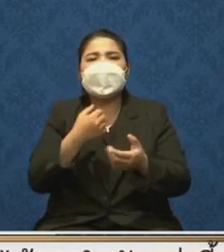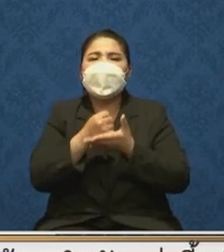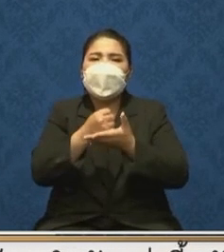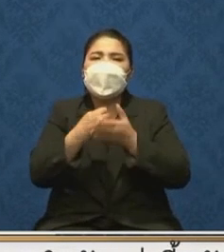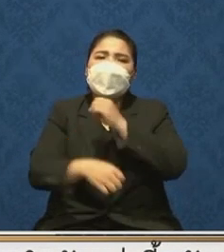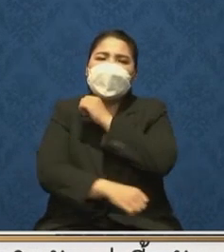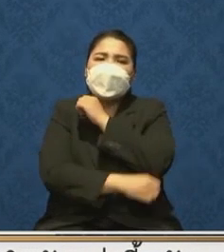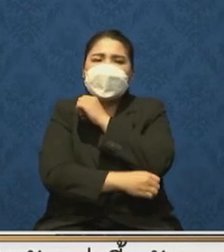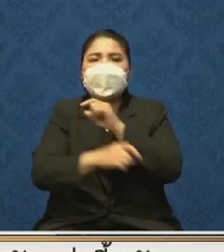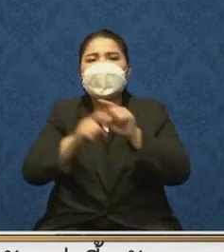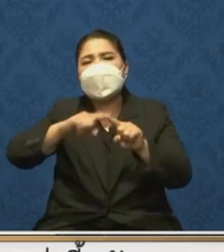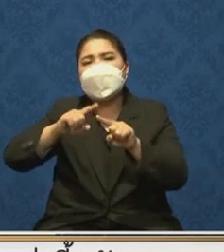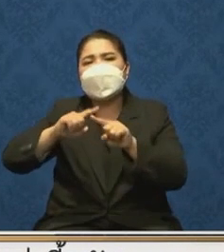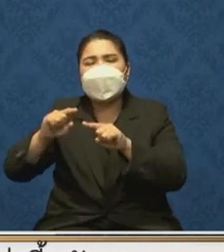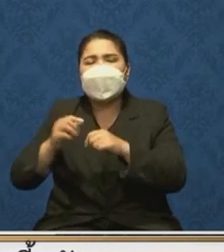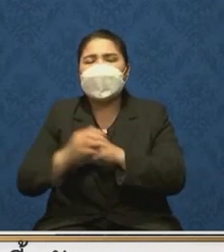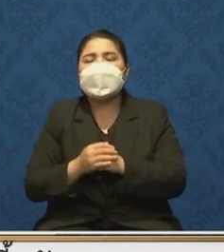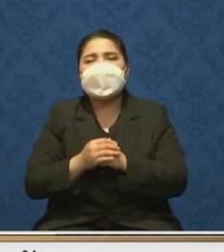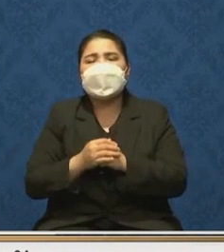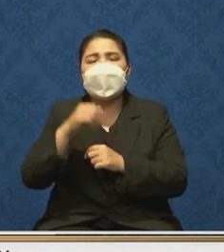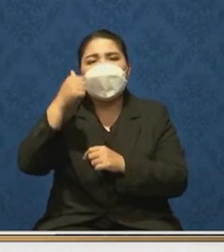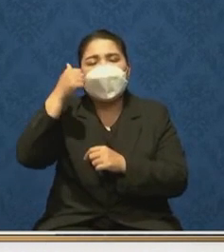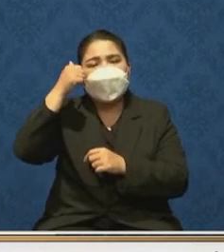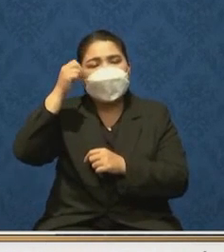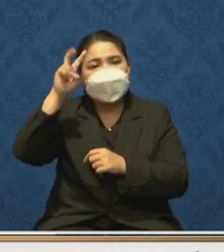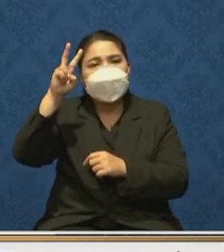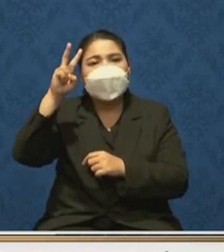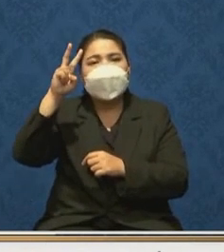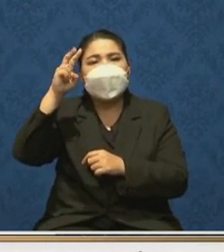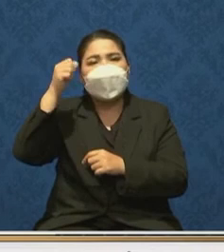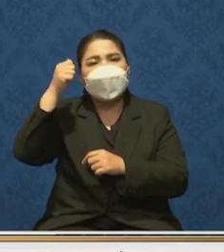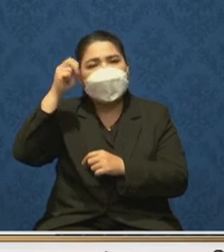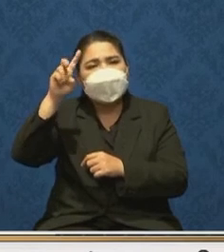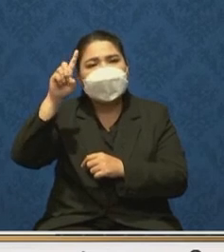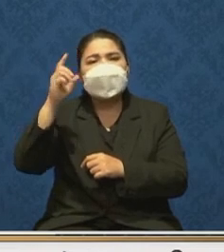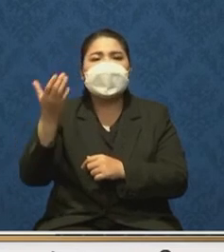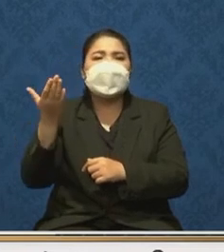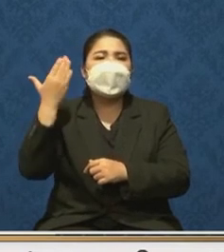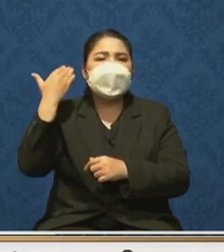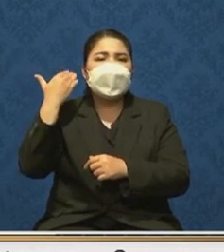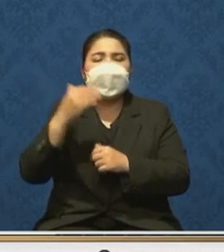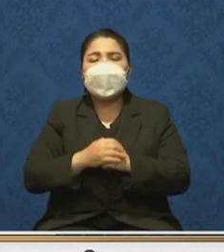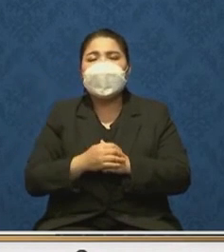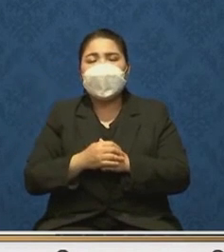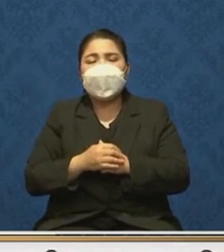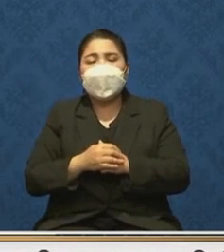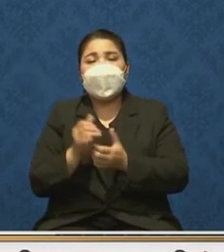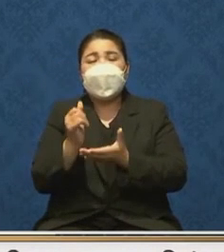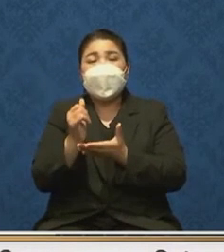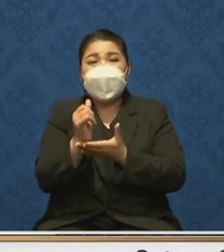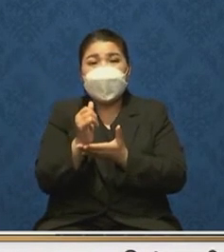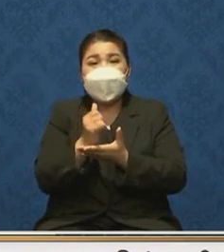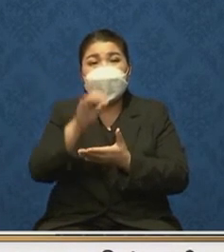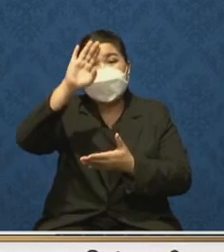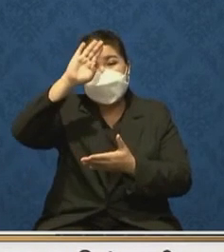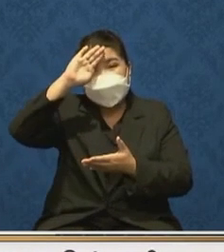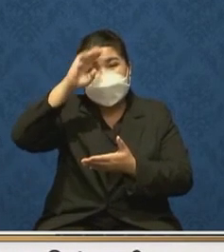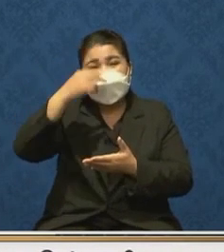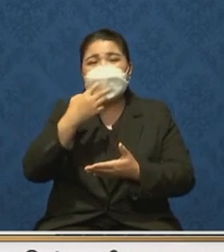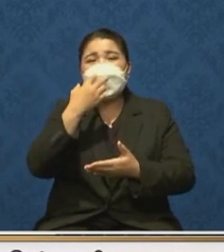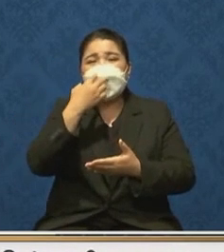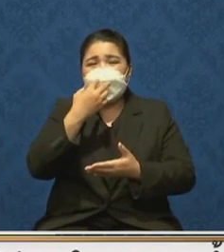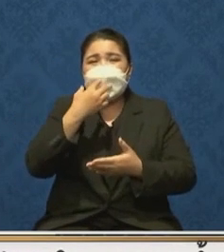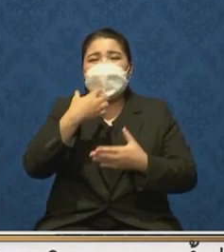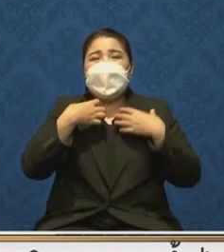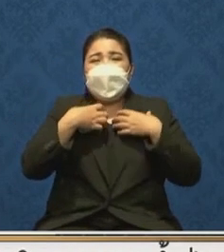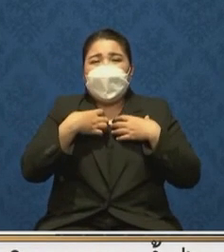เมื่อวัสองวันก็มีข่าวคนไข้เป็โลกหอบฮืติดโควิไปรับการตรวจท